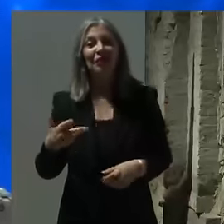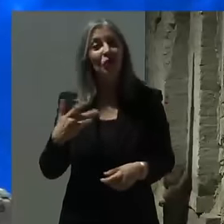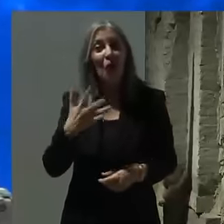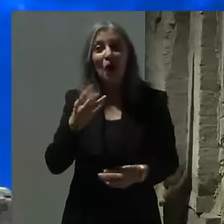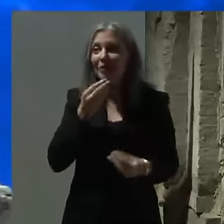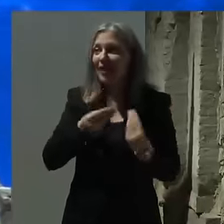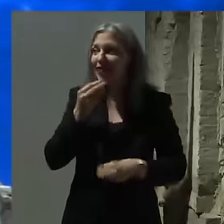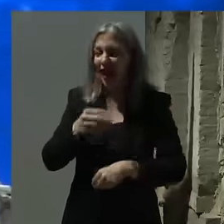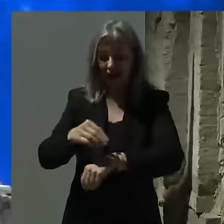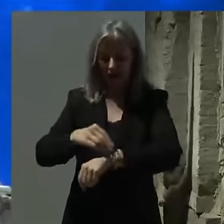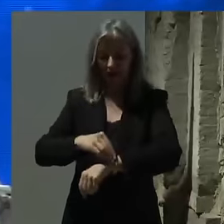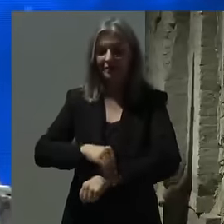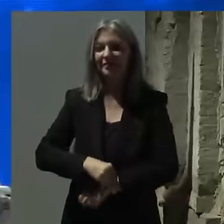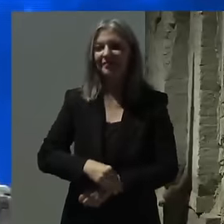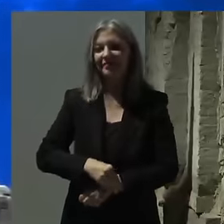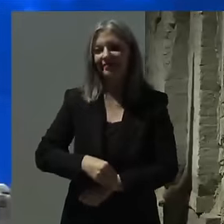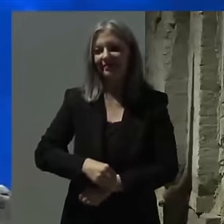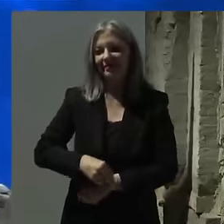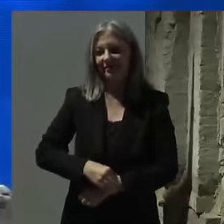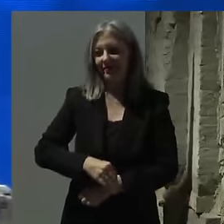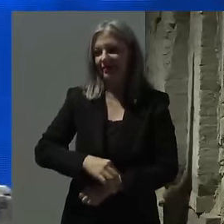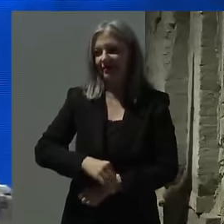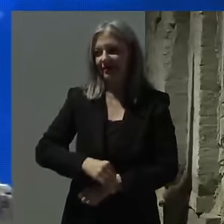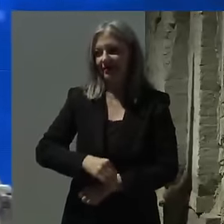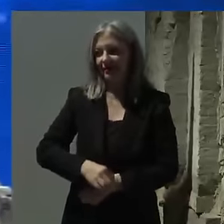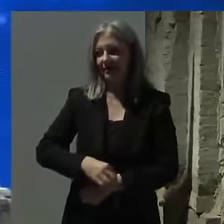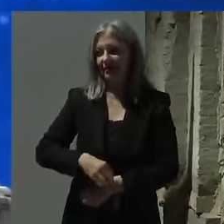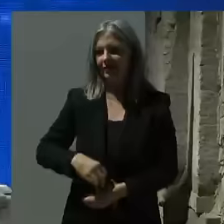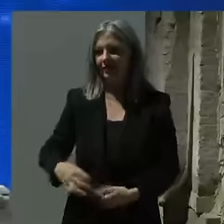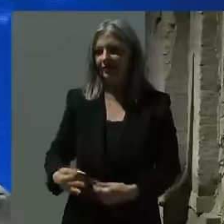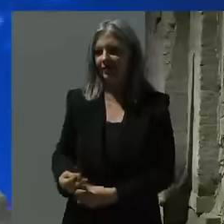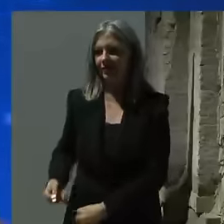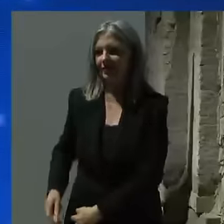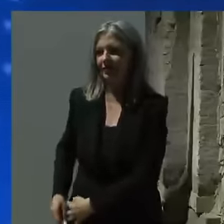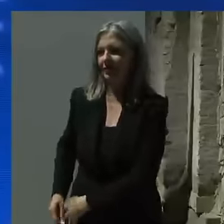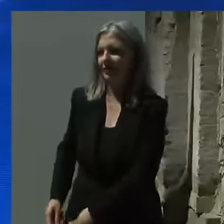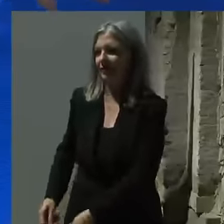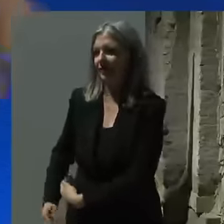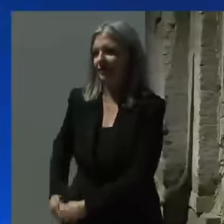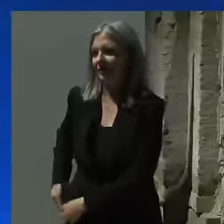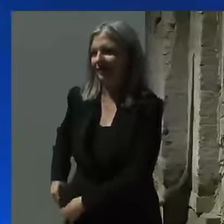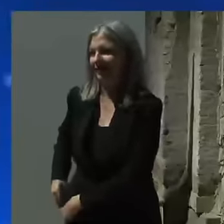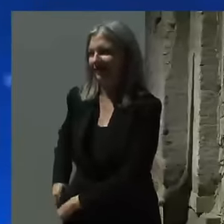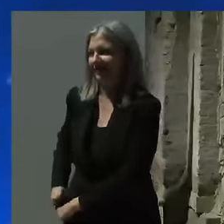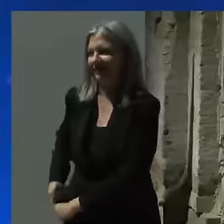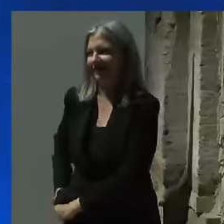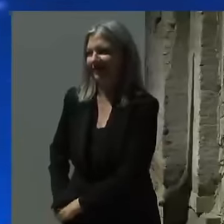Ragazzi, proviamo a mettere a sedere, raga, in prima fila qua, dai, che